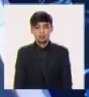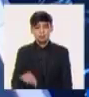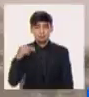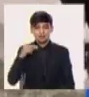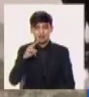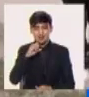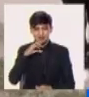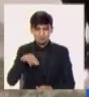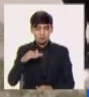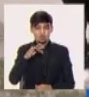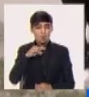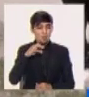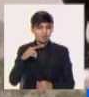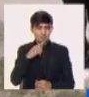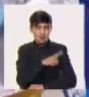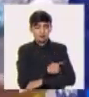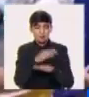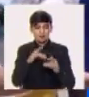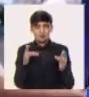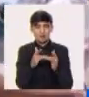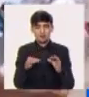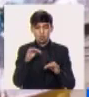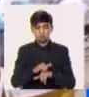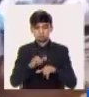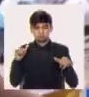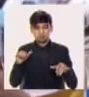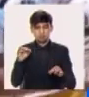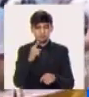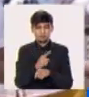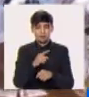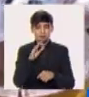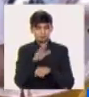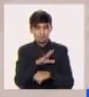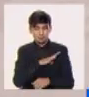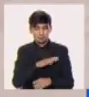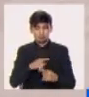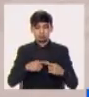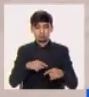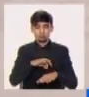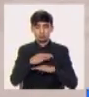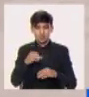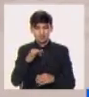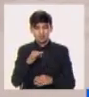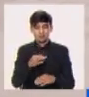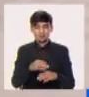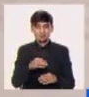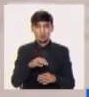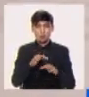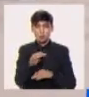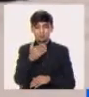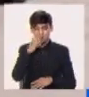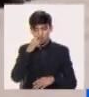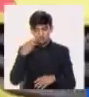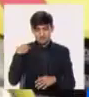Президент Қасым-Жомарт Тоқаевтан ауруханалардағы төсек орындарын көбейту туралы қатаң тапсырма алған облыс басшылары бүгін жаппай науқастарды жатқызатын